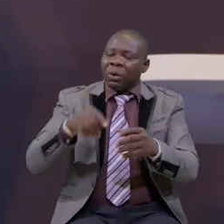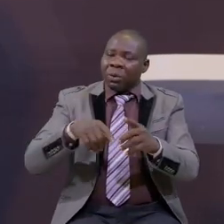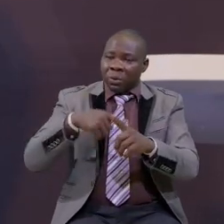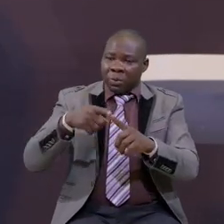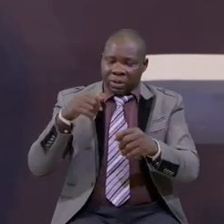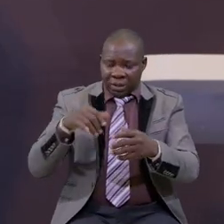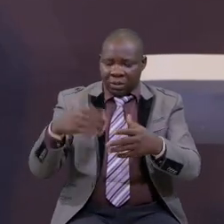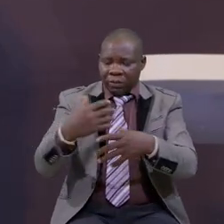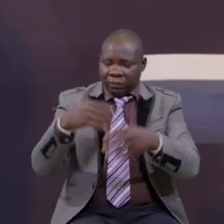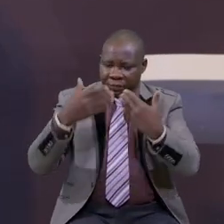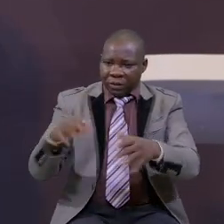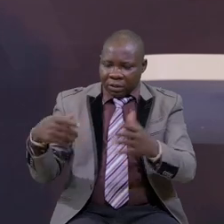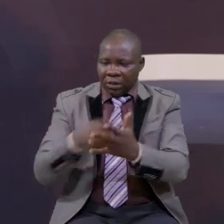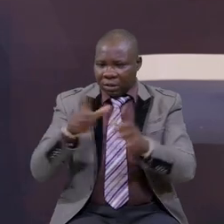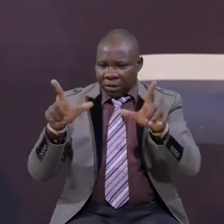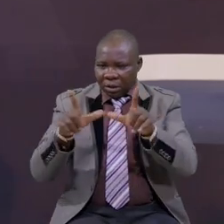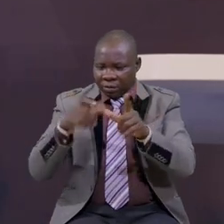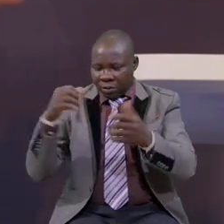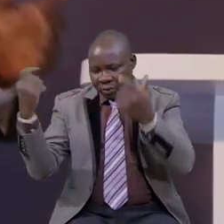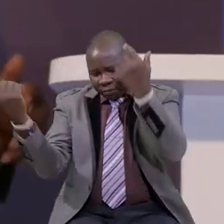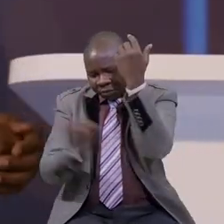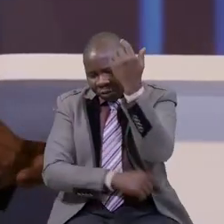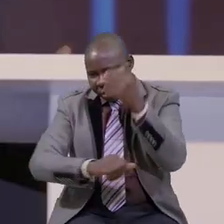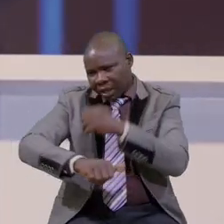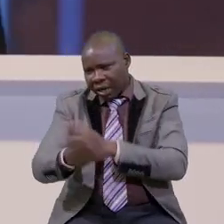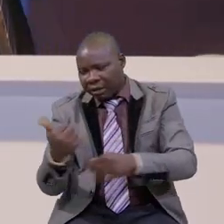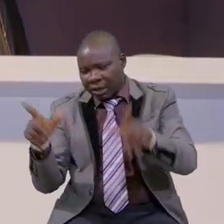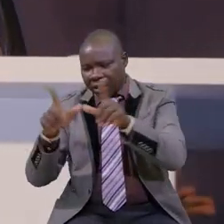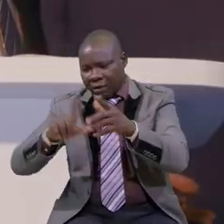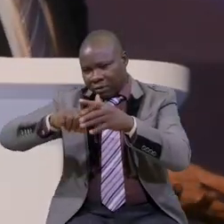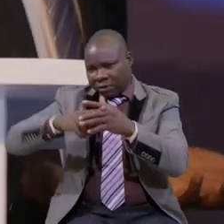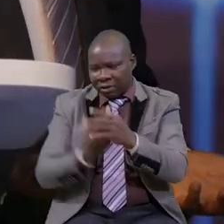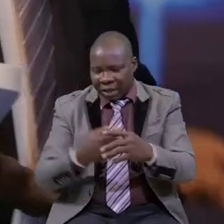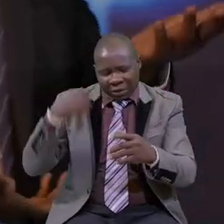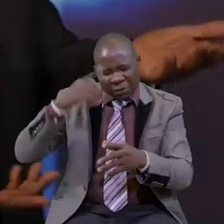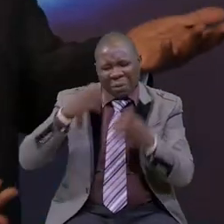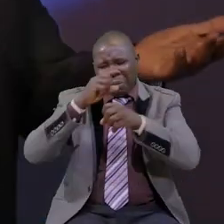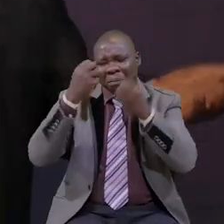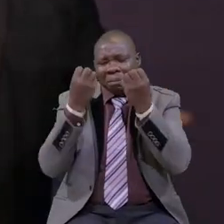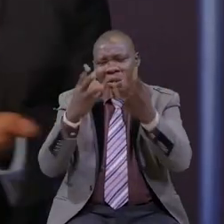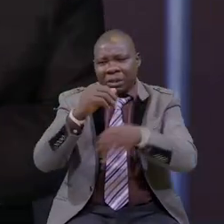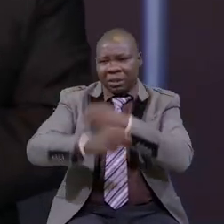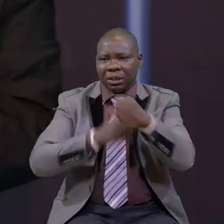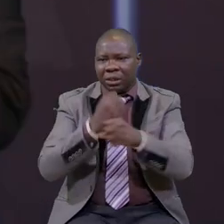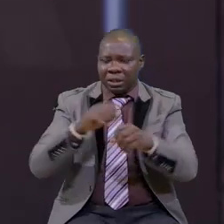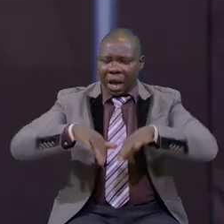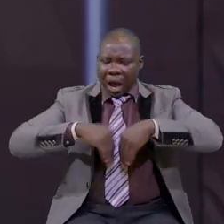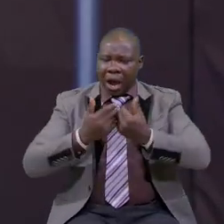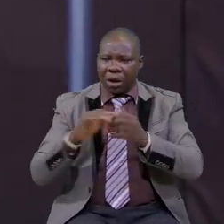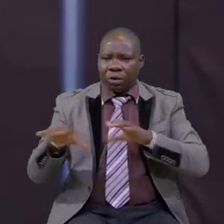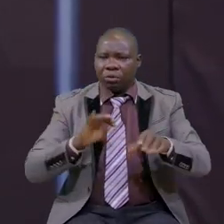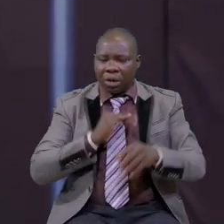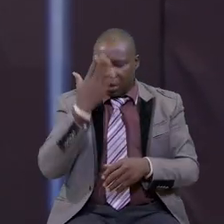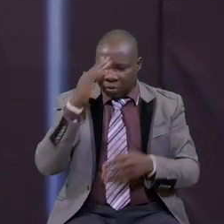s'accommoder à ces tourments, il y a d'autres tourments qui viennent, 1 million d'années, ça va continuer comme ça. Comment tu sauras cela? Si je n'avais